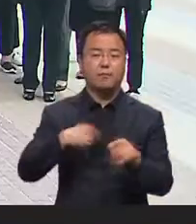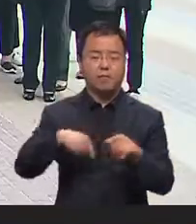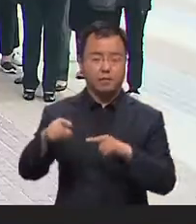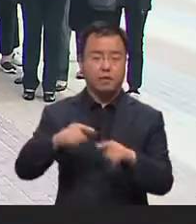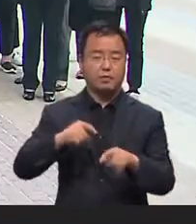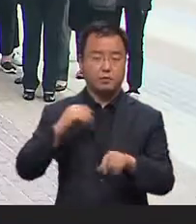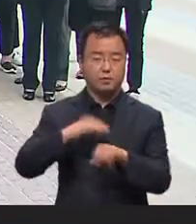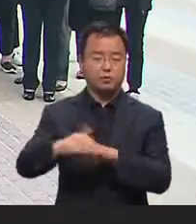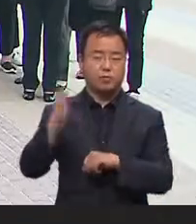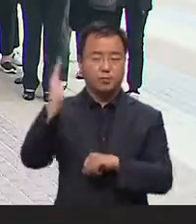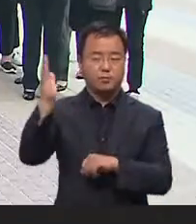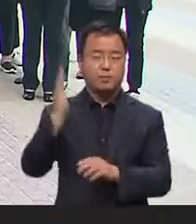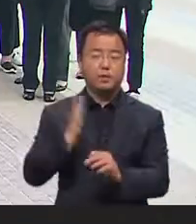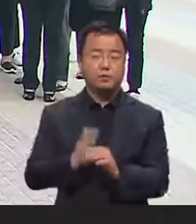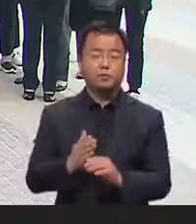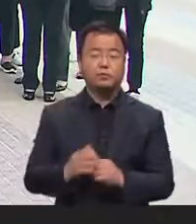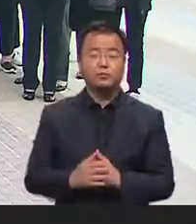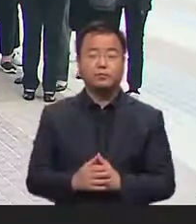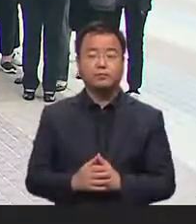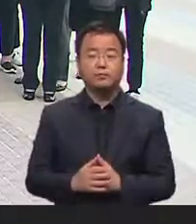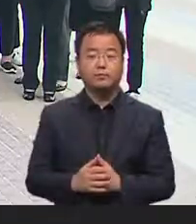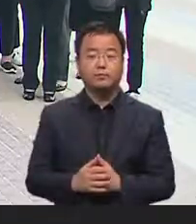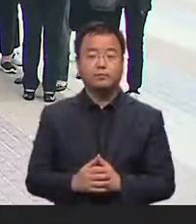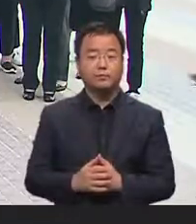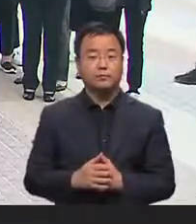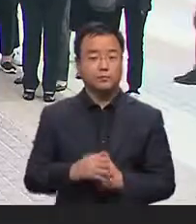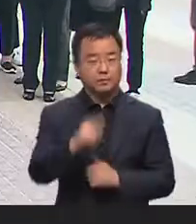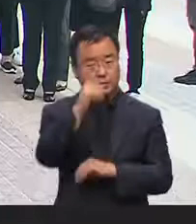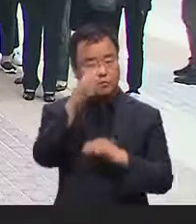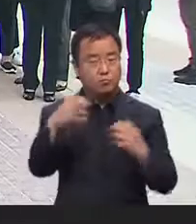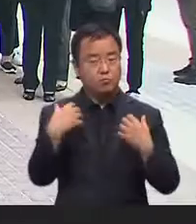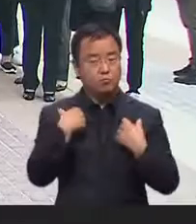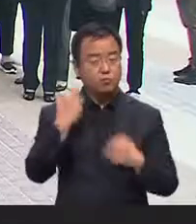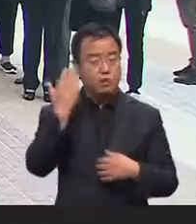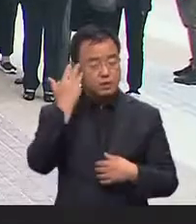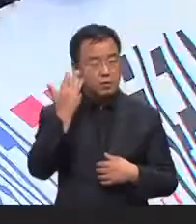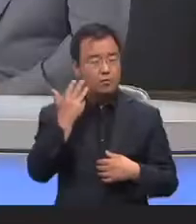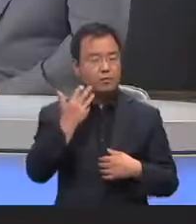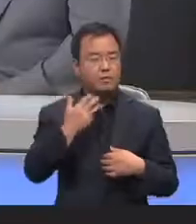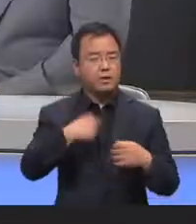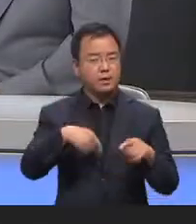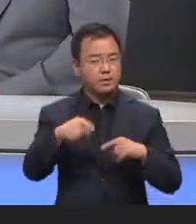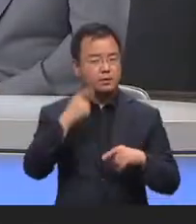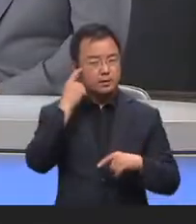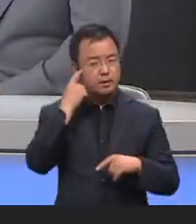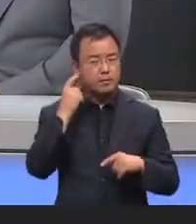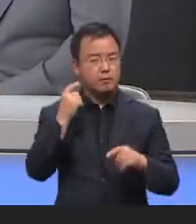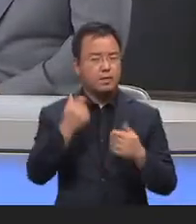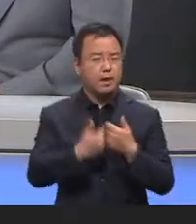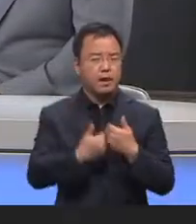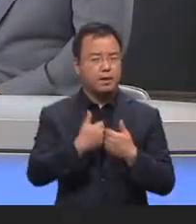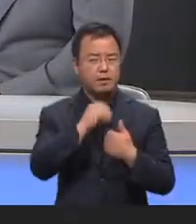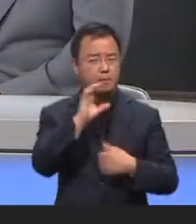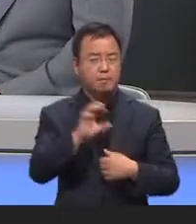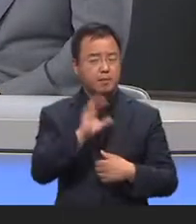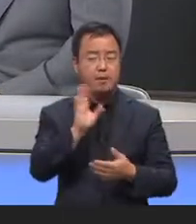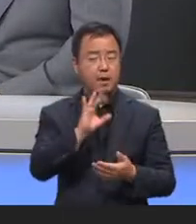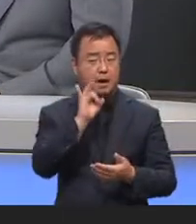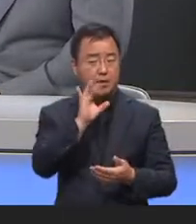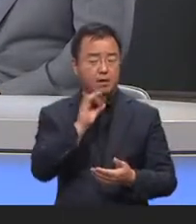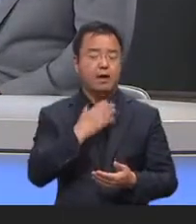좋죠 예 정권의 일람 과 성향에 따라서 갈등을 반복해서 안된다 그럼 요 예 알겠습니다